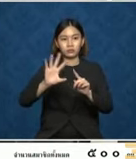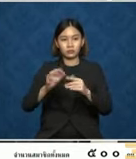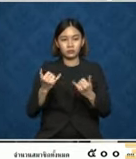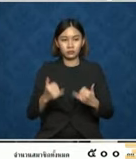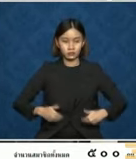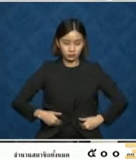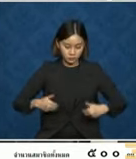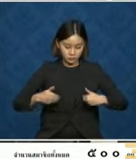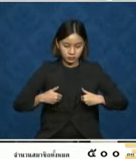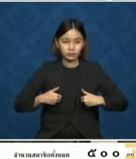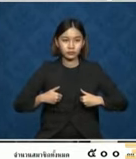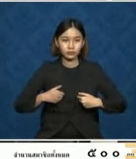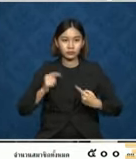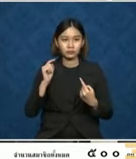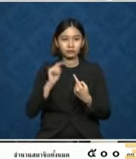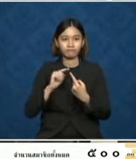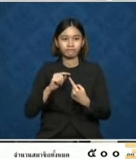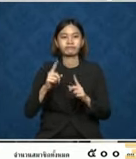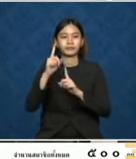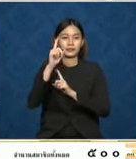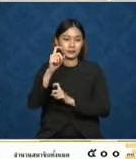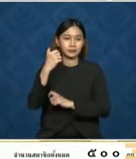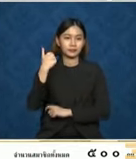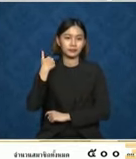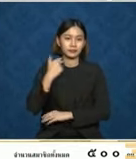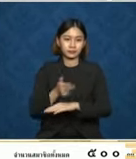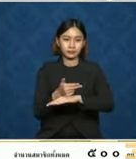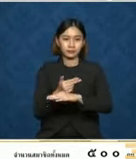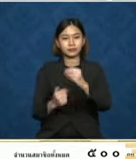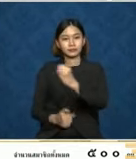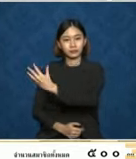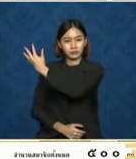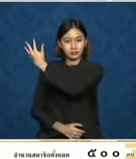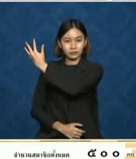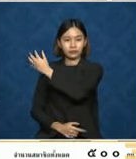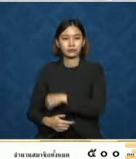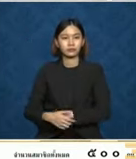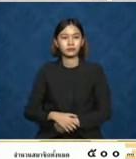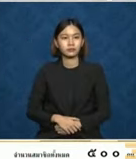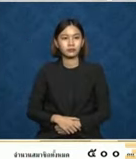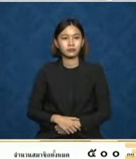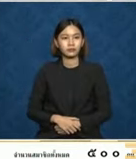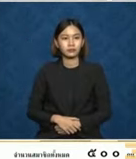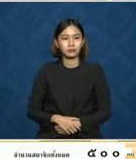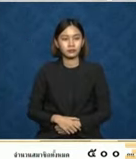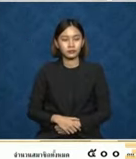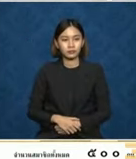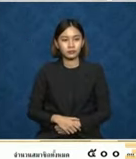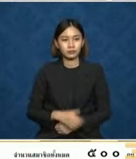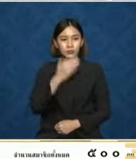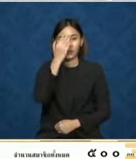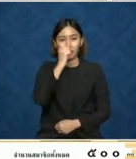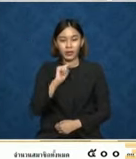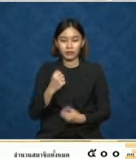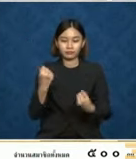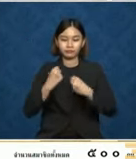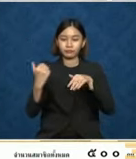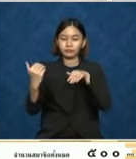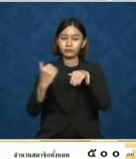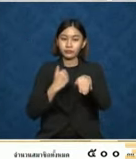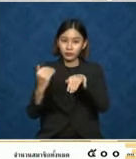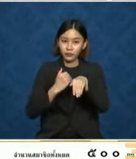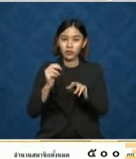ใช้ชีวิตที่แขวนอยู่บนเส้นได้ค่ะขออนุญาตเปิดคลิปวิดีโอด้วยนะคะเพราะว่านะคะการใช้รถใช้ถนนนะคะนอกจ